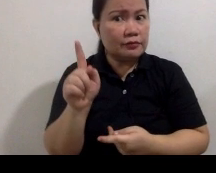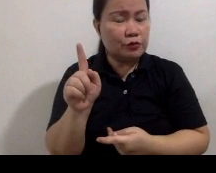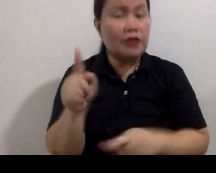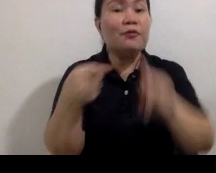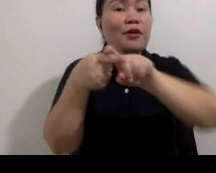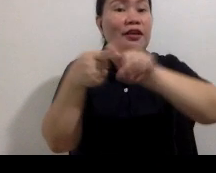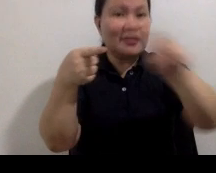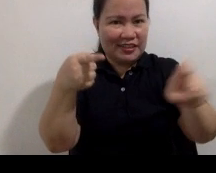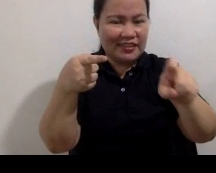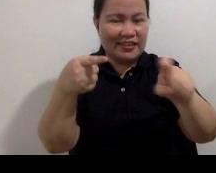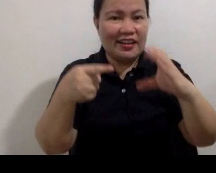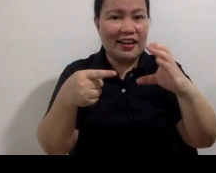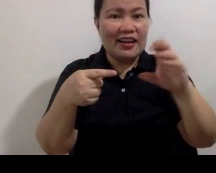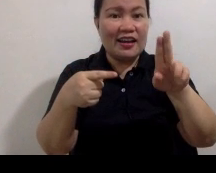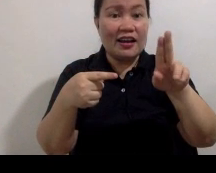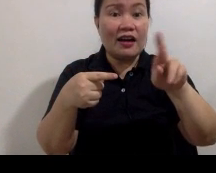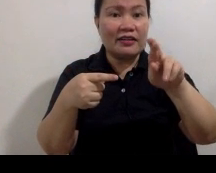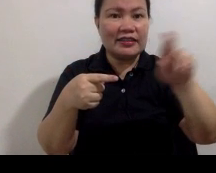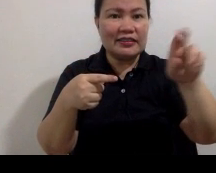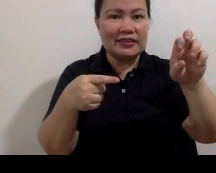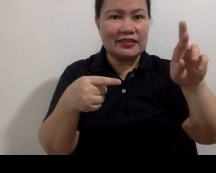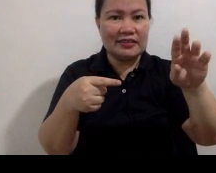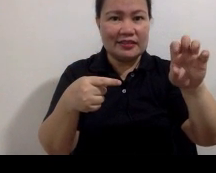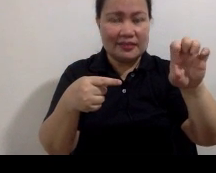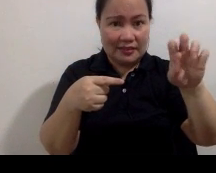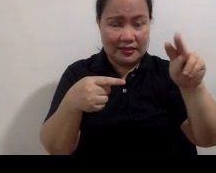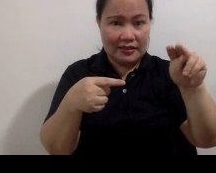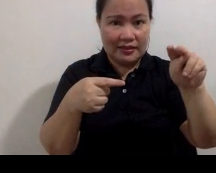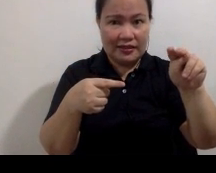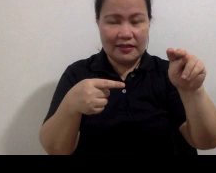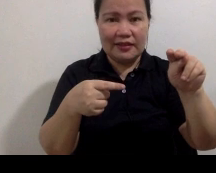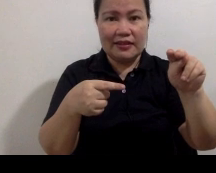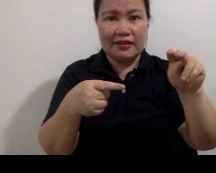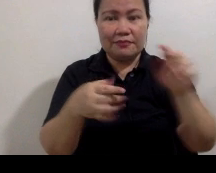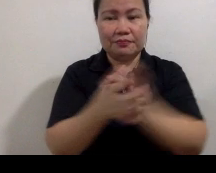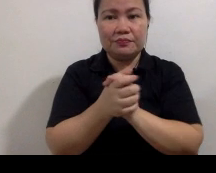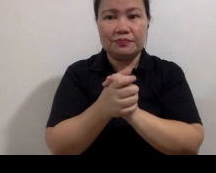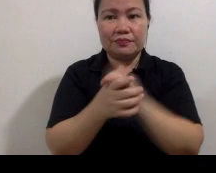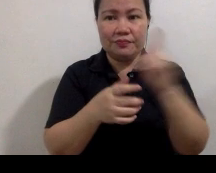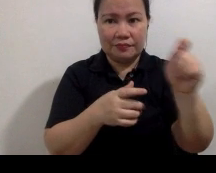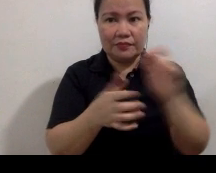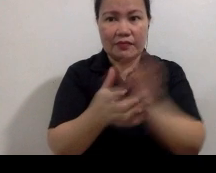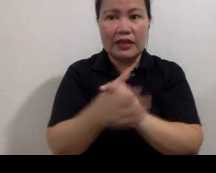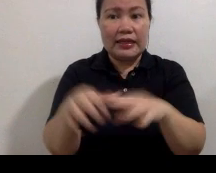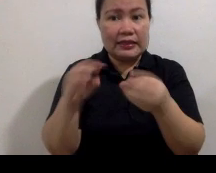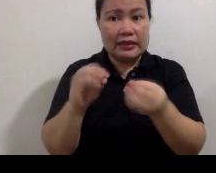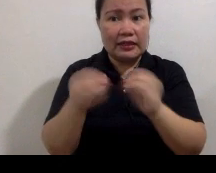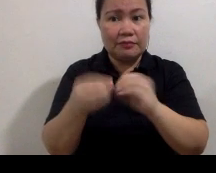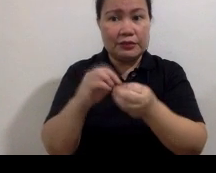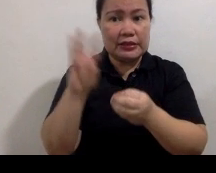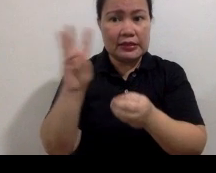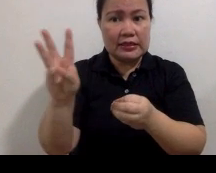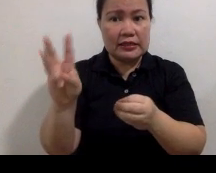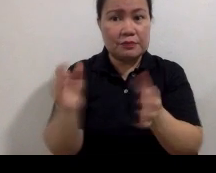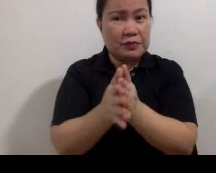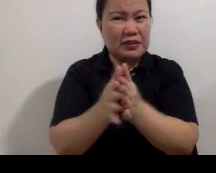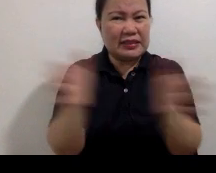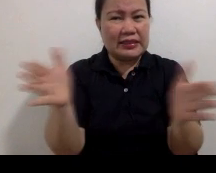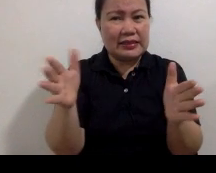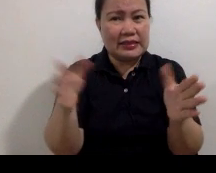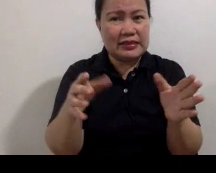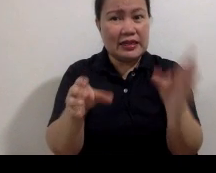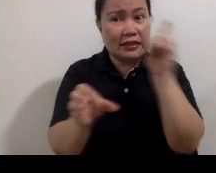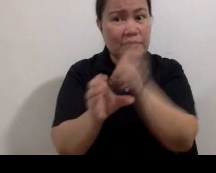ng patlang. Correct, kuryente. Okay, number 6. Pinakamalaki sa mundo